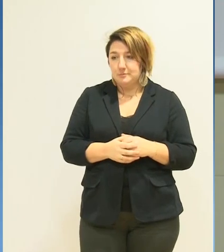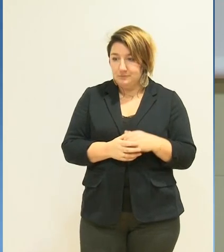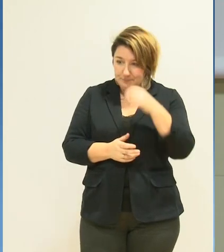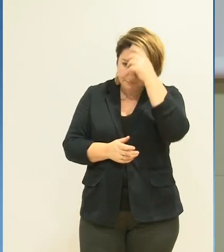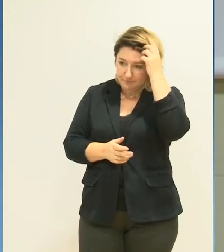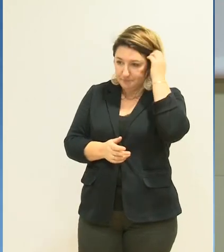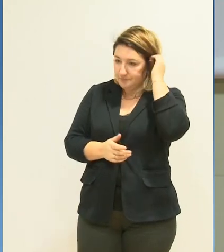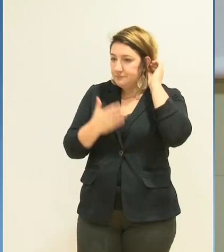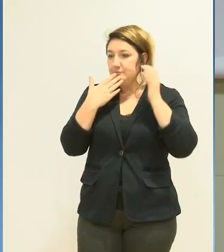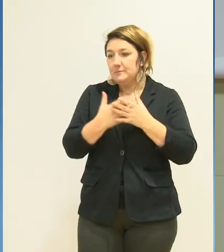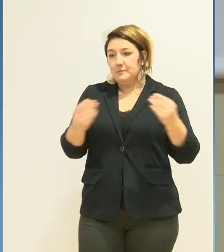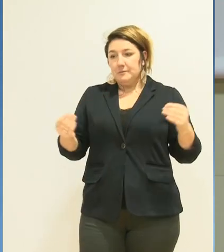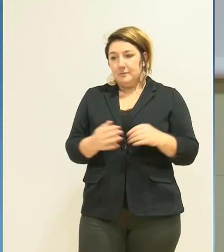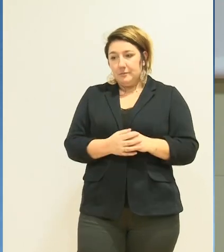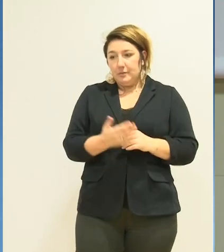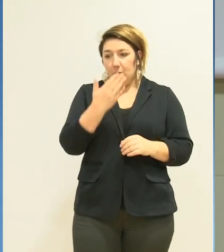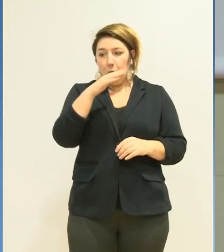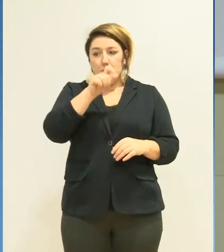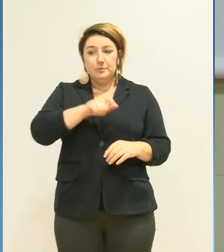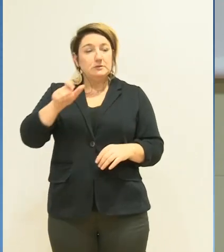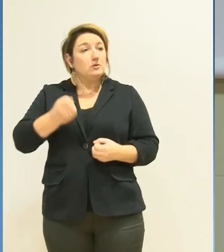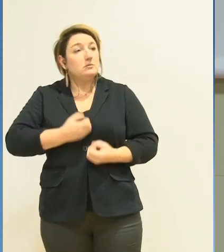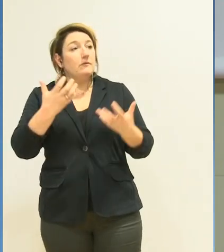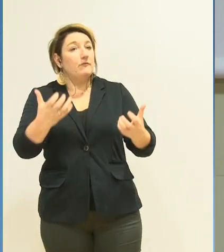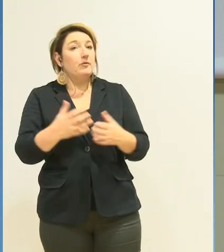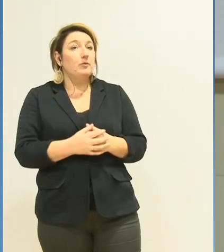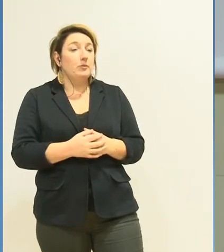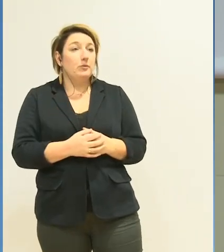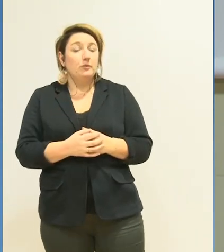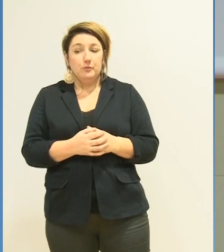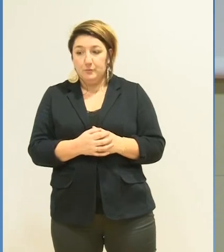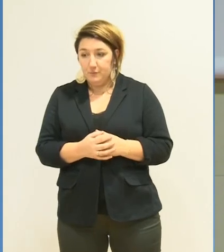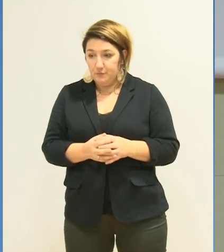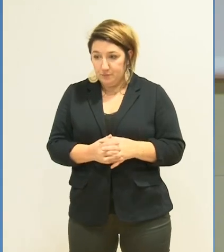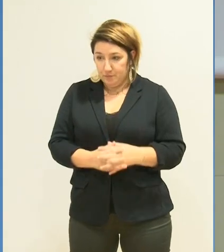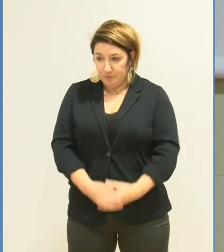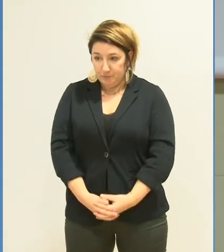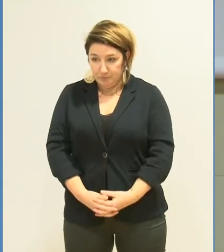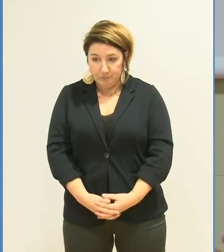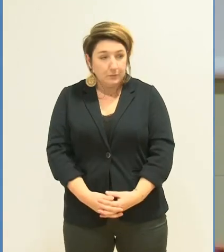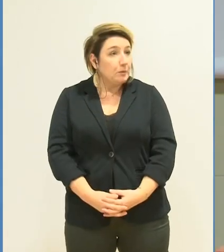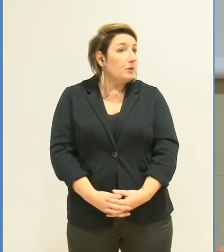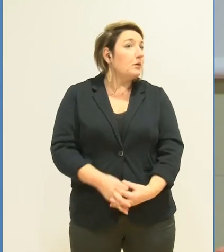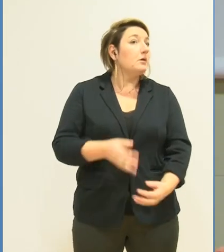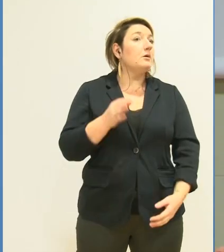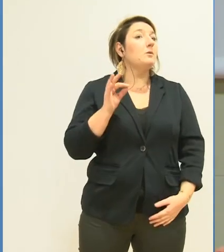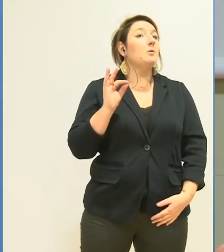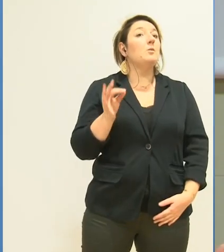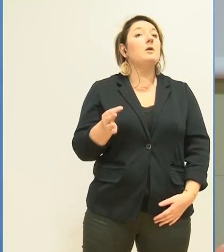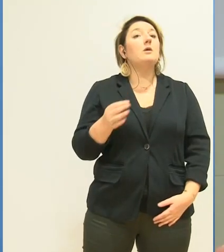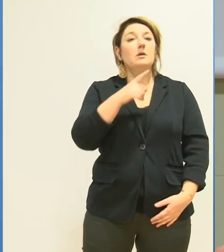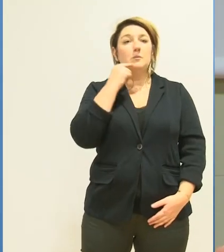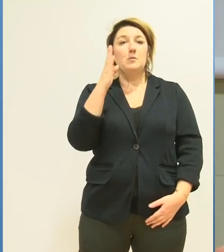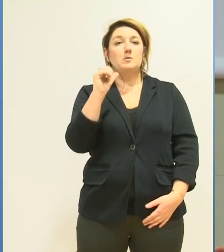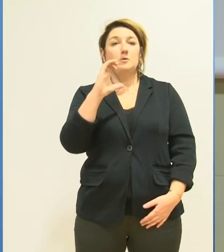merci beaucoup y at il d'autres prises de parole oui monsieur